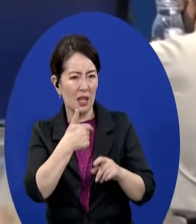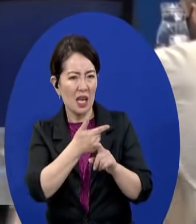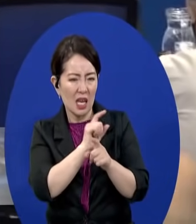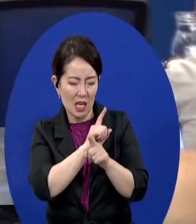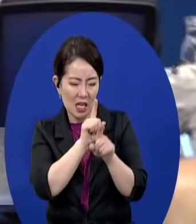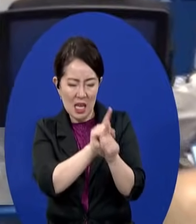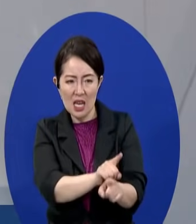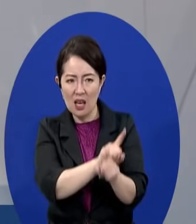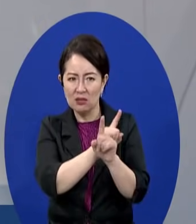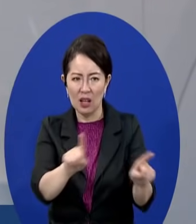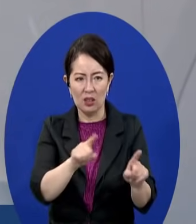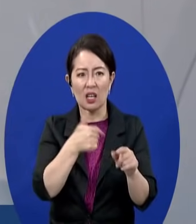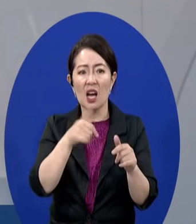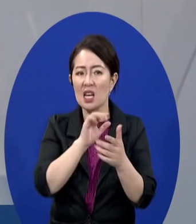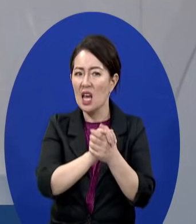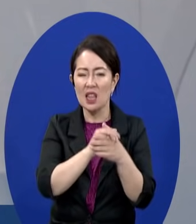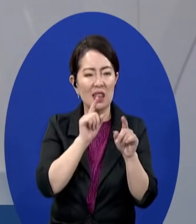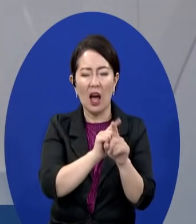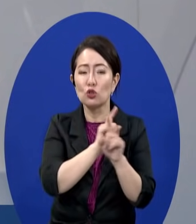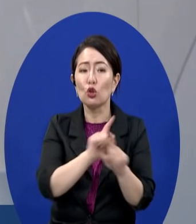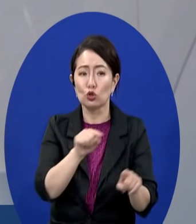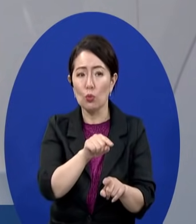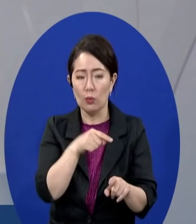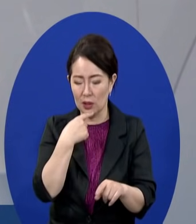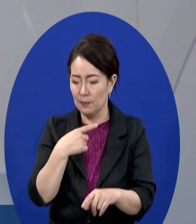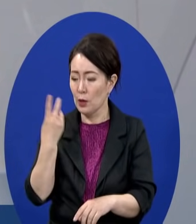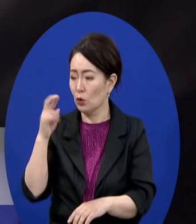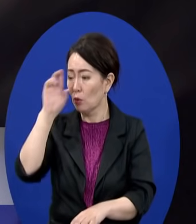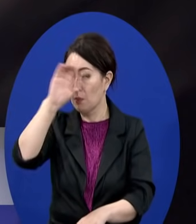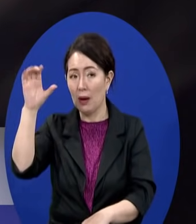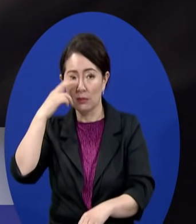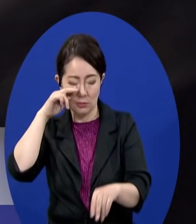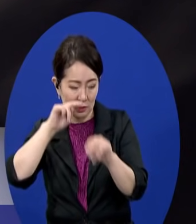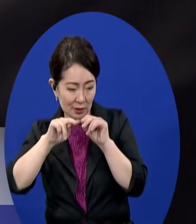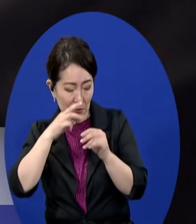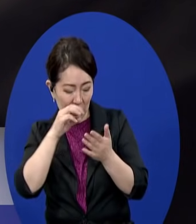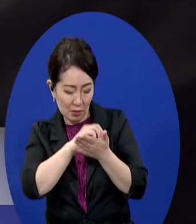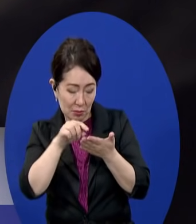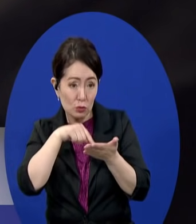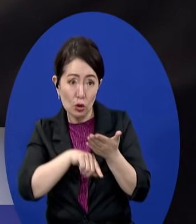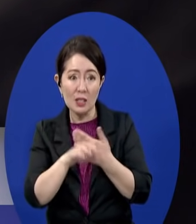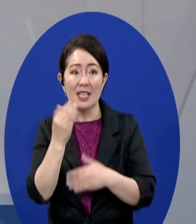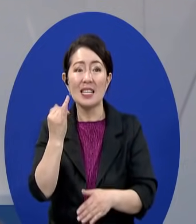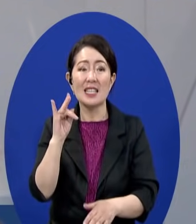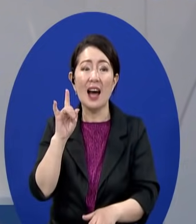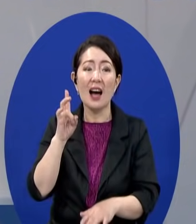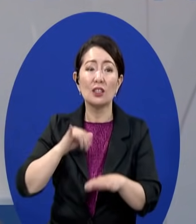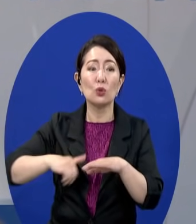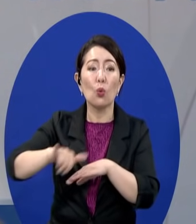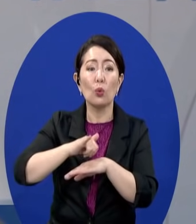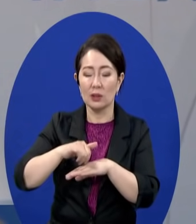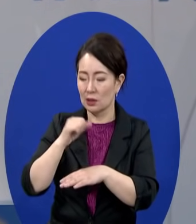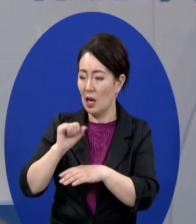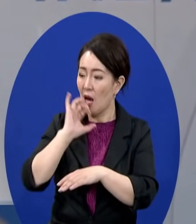үзэж байгаагаа илэрхийлсэн юм. Тэгвэл нэгдсэн үндэсний байгууллагын хяналтын байгууллага мэдээлэлдээ Иран улс эдгээр асуудлуудад тайлбар